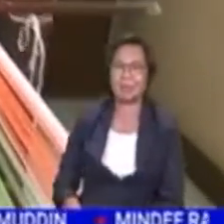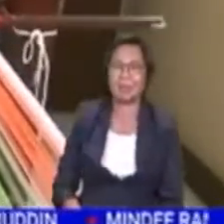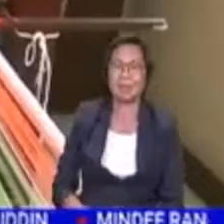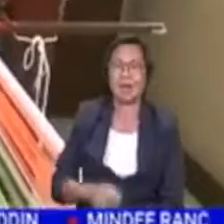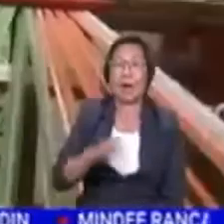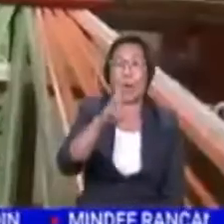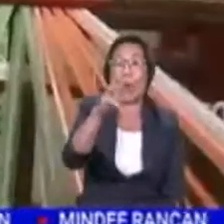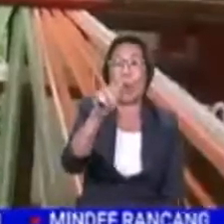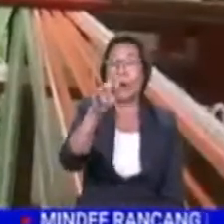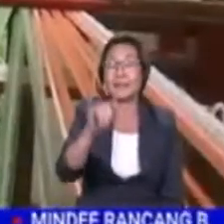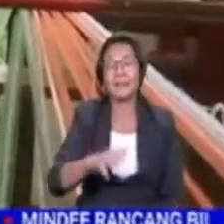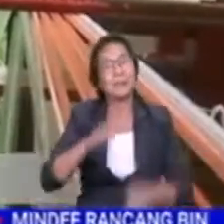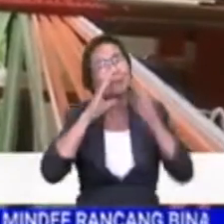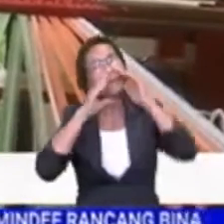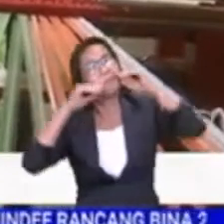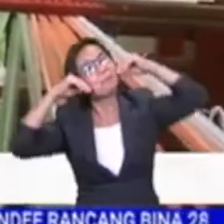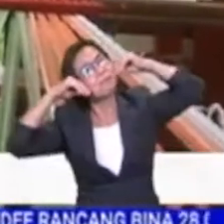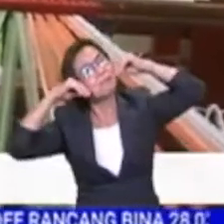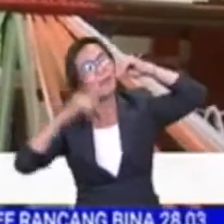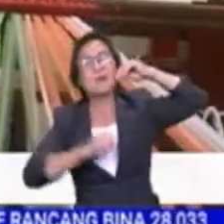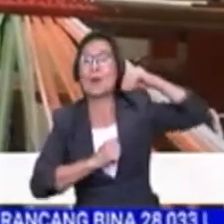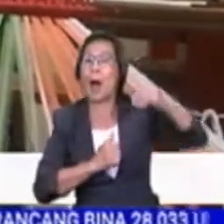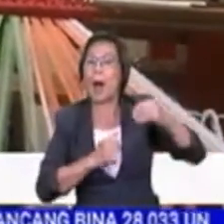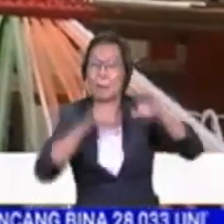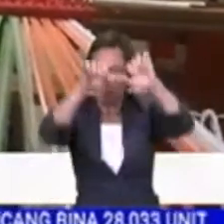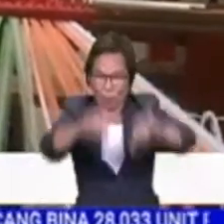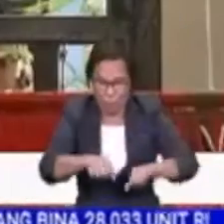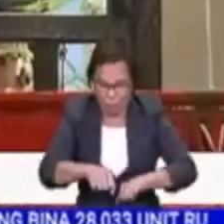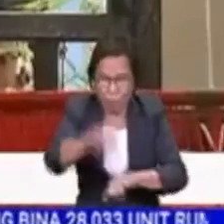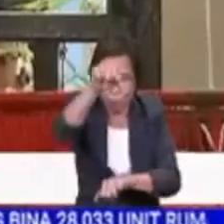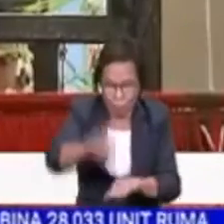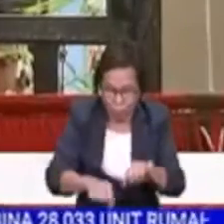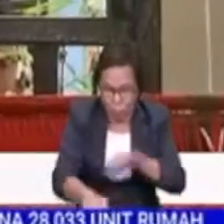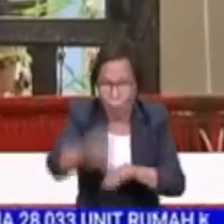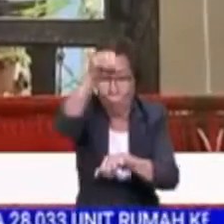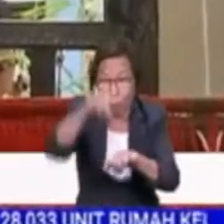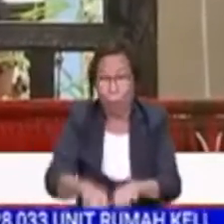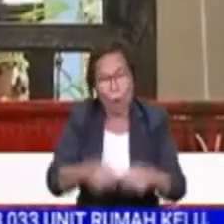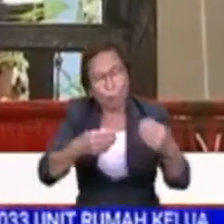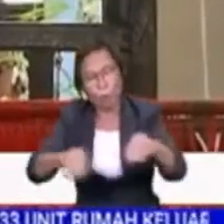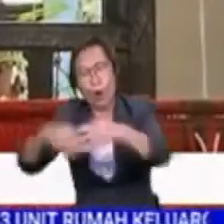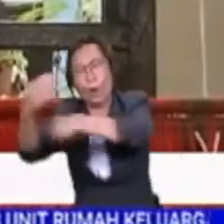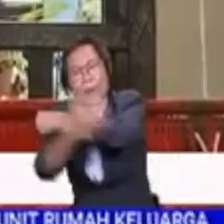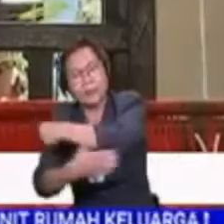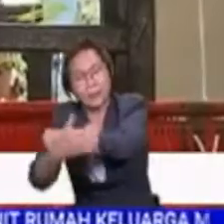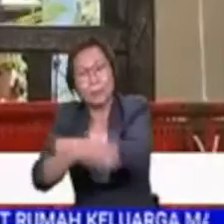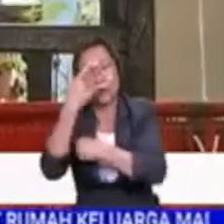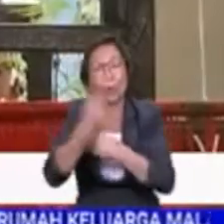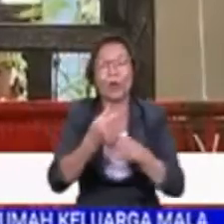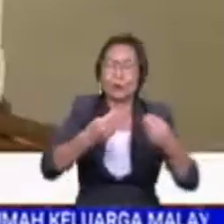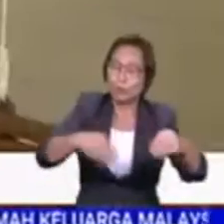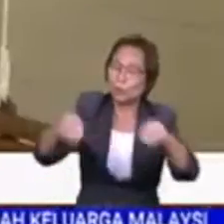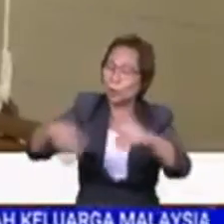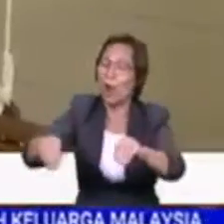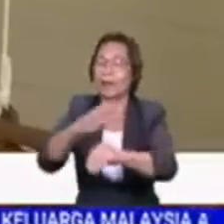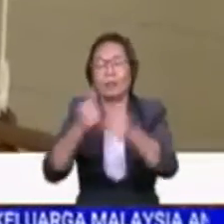Ramtina Wati kini mampu tersenyum bangga kerana tenunan songketnya kini berjaya menembusi pasaran luar negara hasil strategi pemasaran